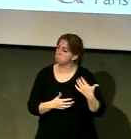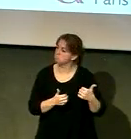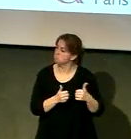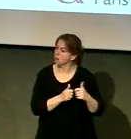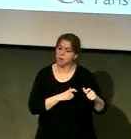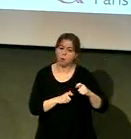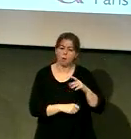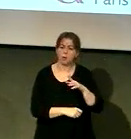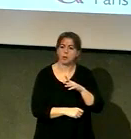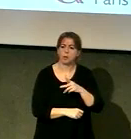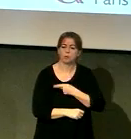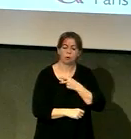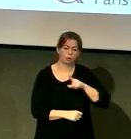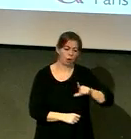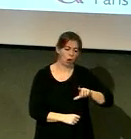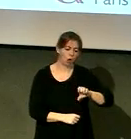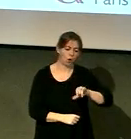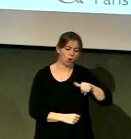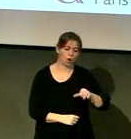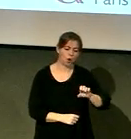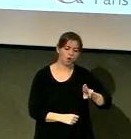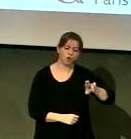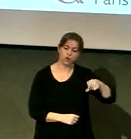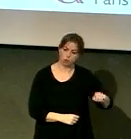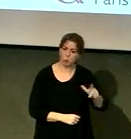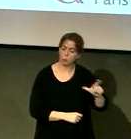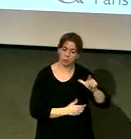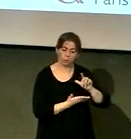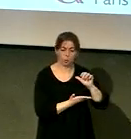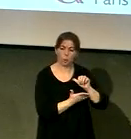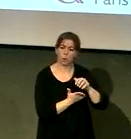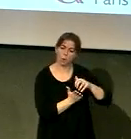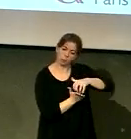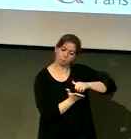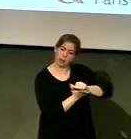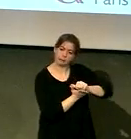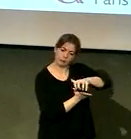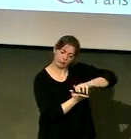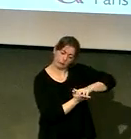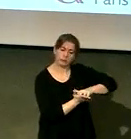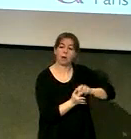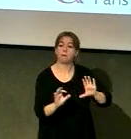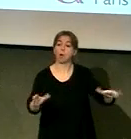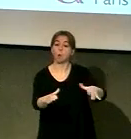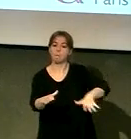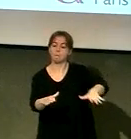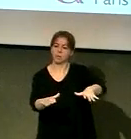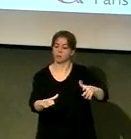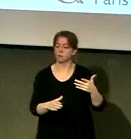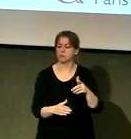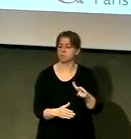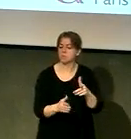professeur Lejeune sur ce suivi de cohorte où on montrait que pour les personnels de maternité